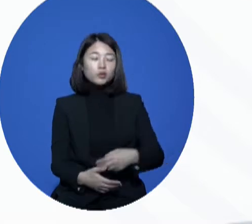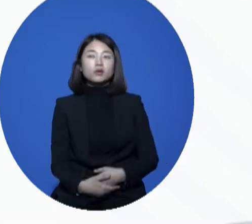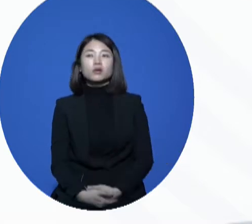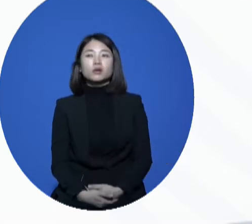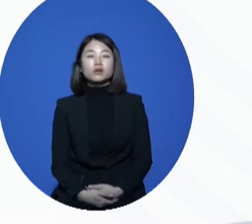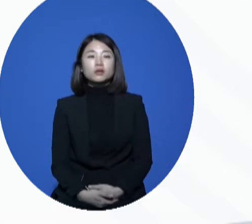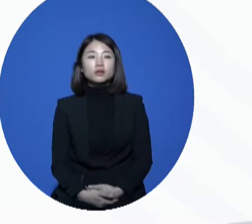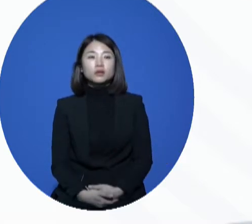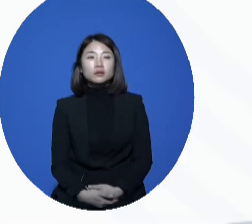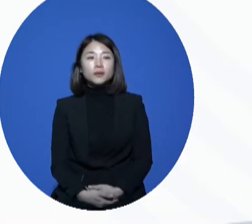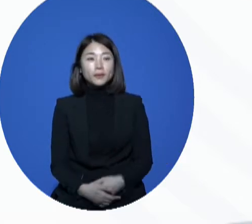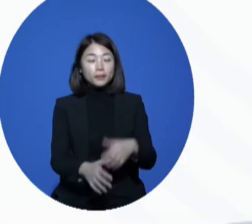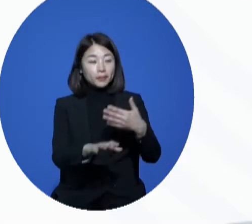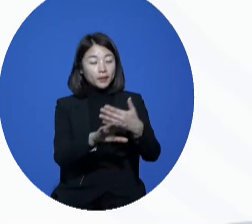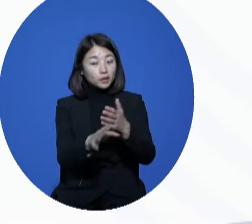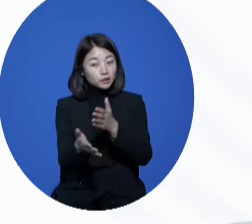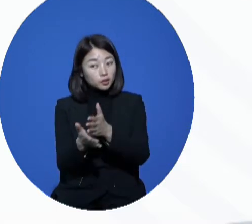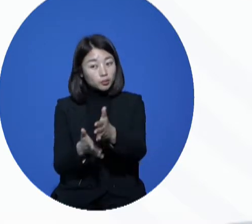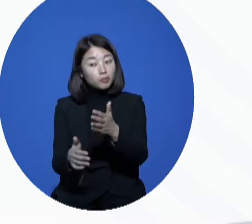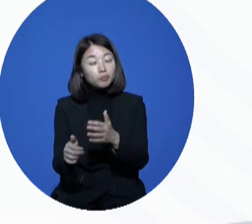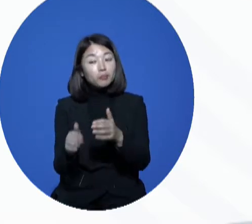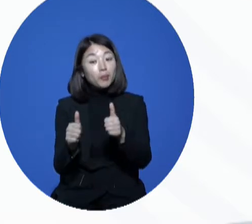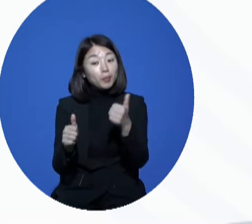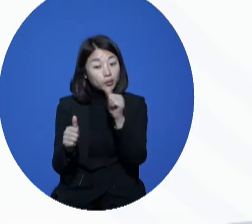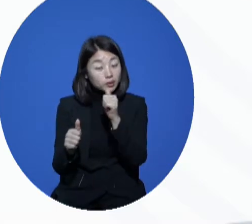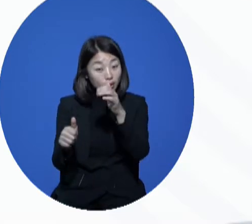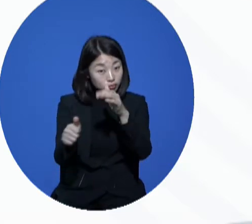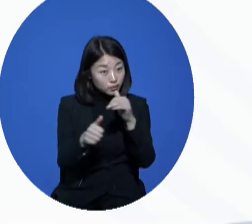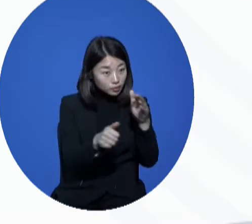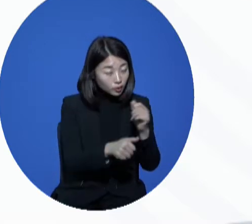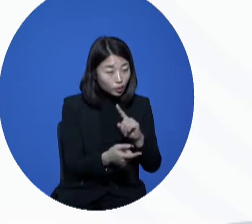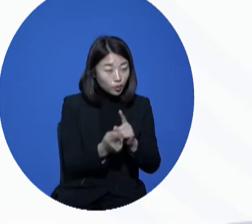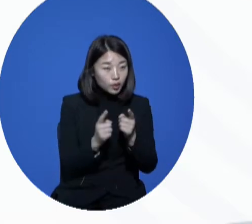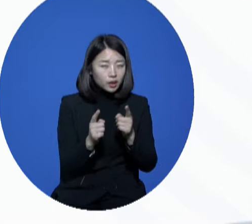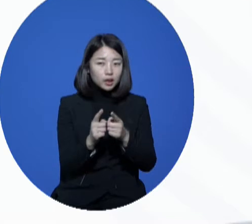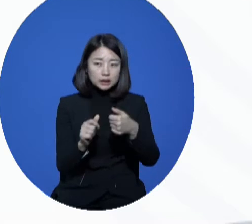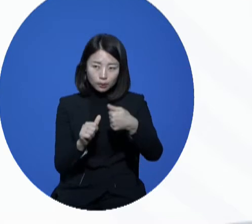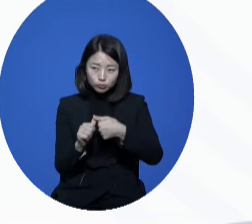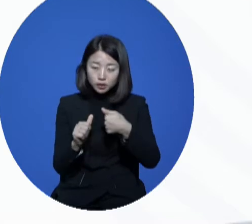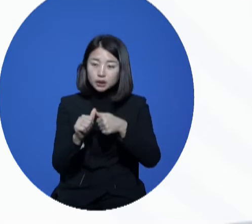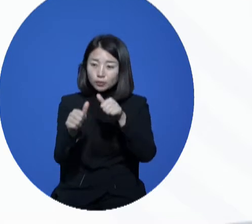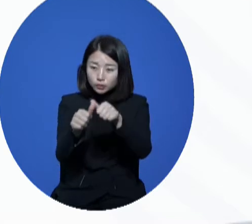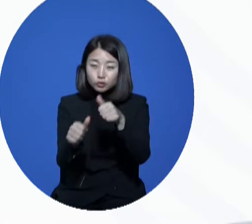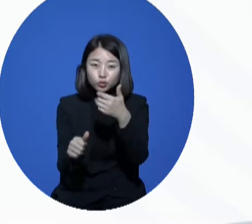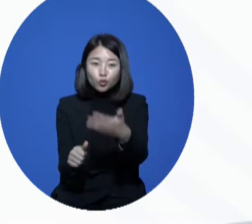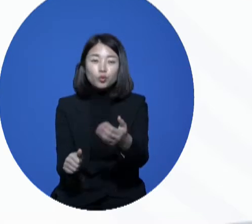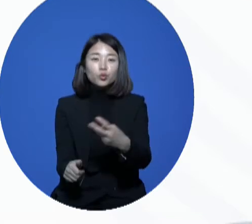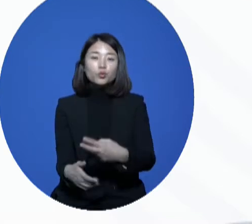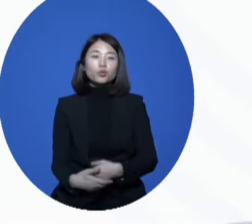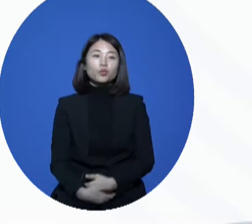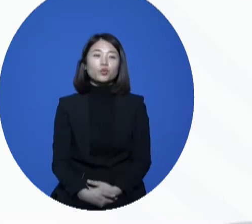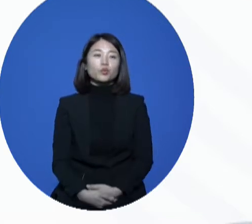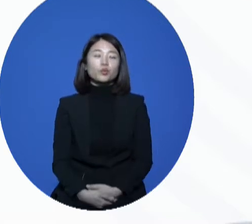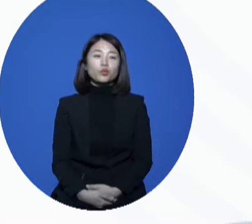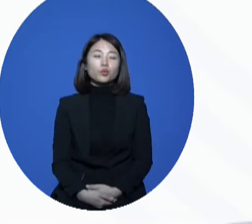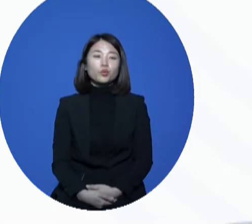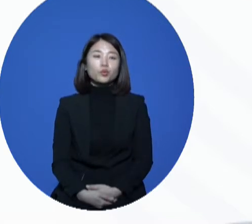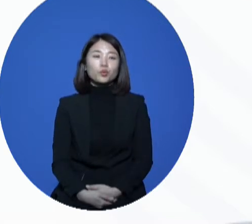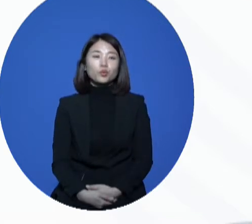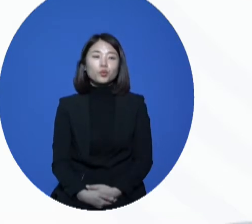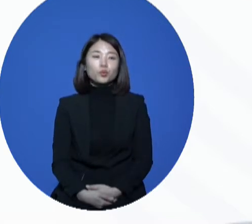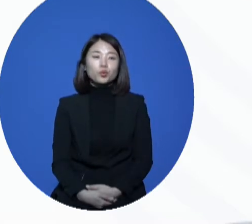사회의 일반 다른 분야 변호사들을 상대로 여러 가지 자문을 제공하고 또 어떤